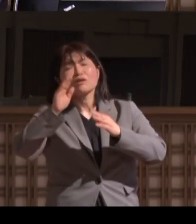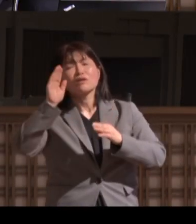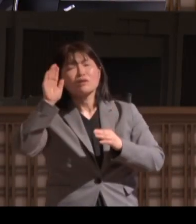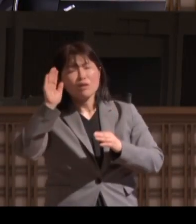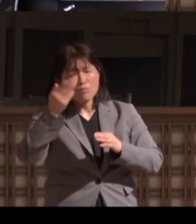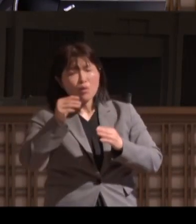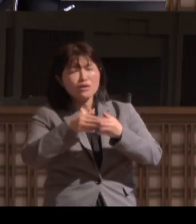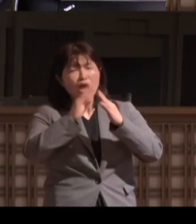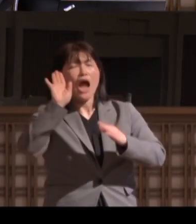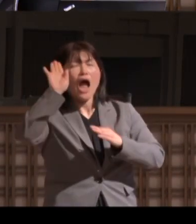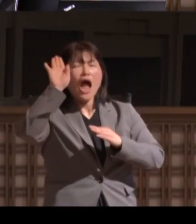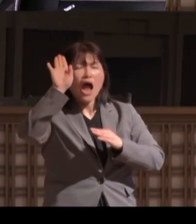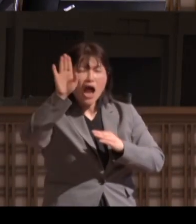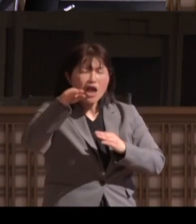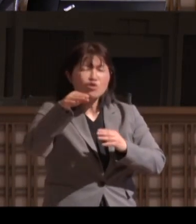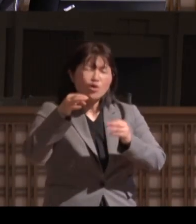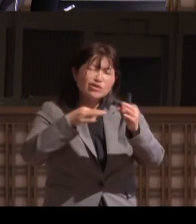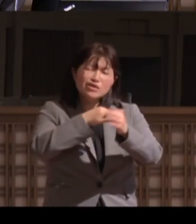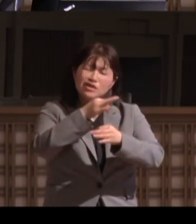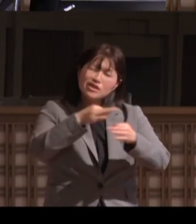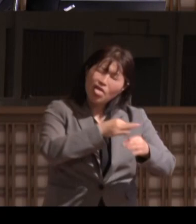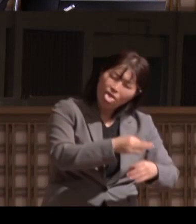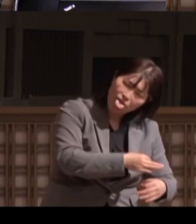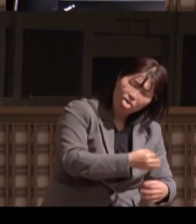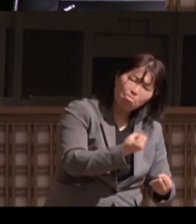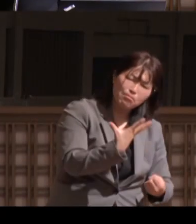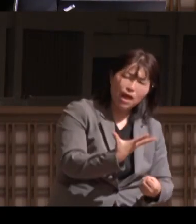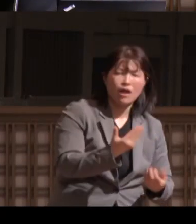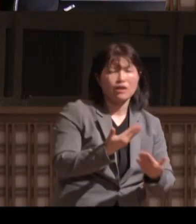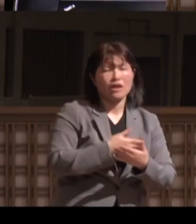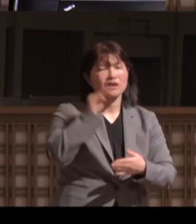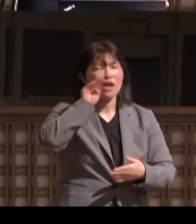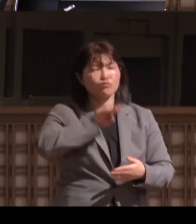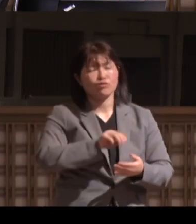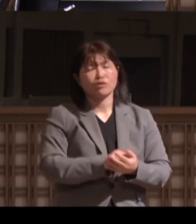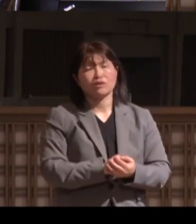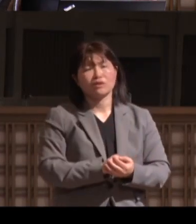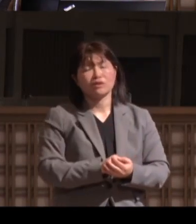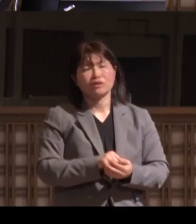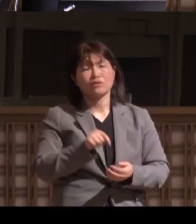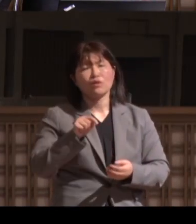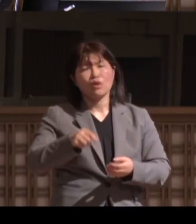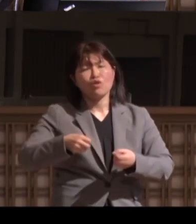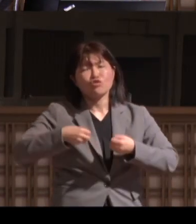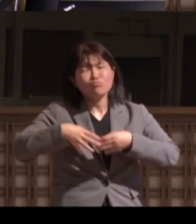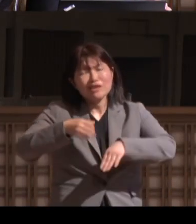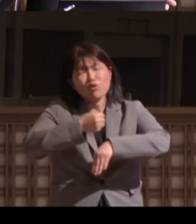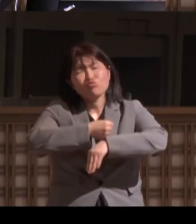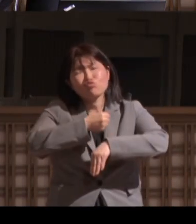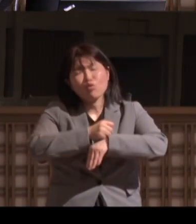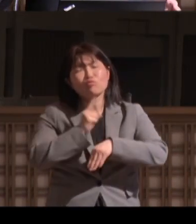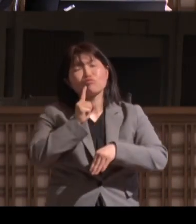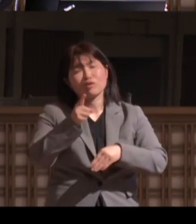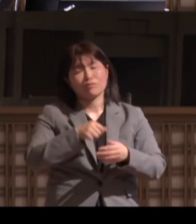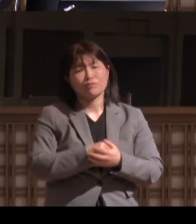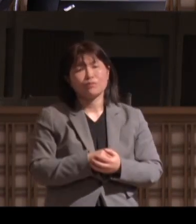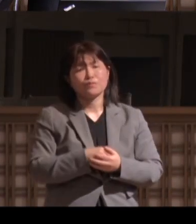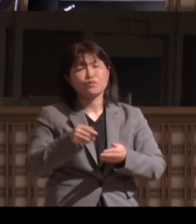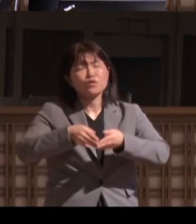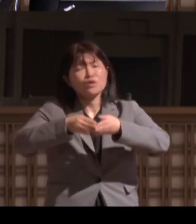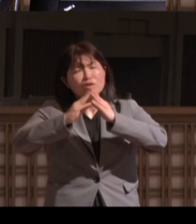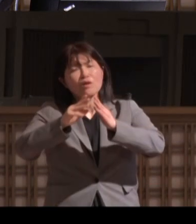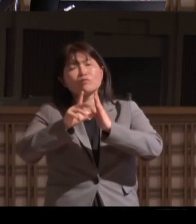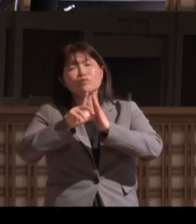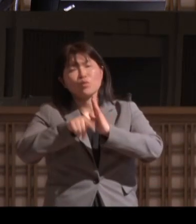んですけど立ち上がってからうまくいかなくなりますこれは海の苦労と言いますけども立ち上げる